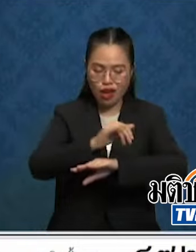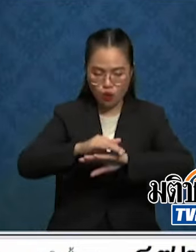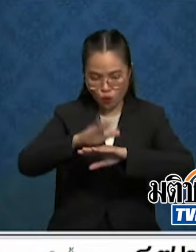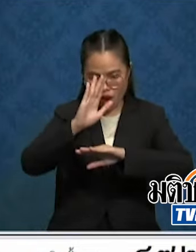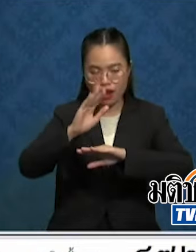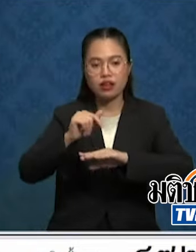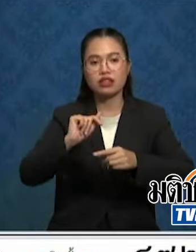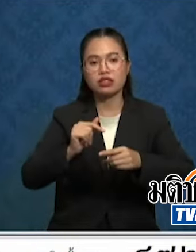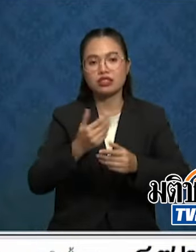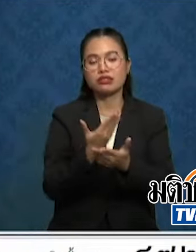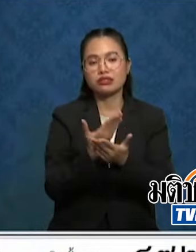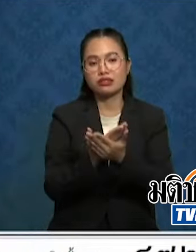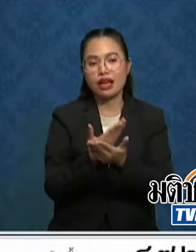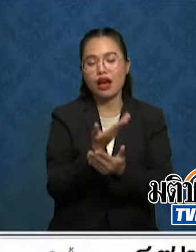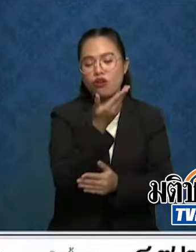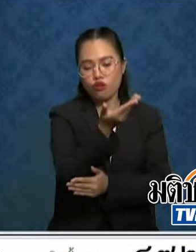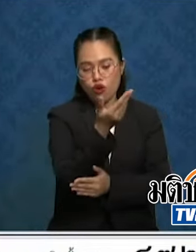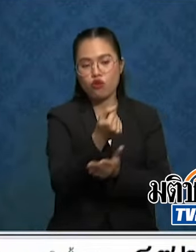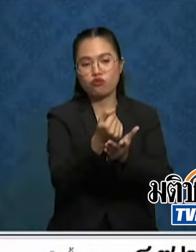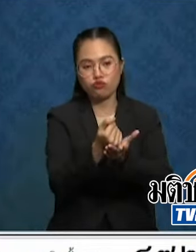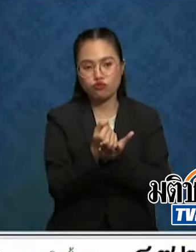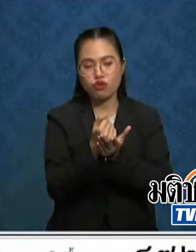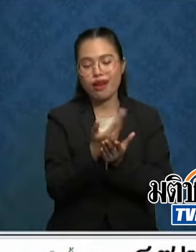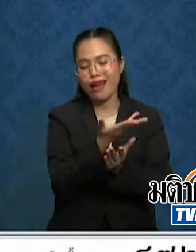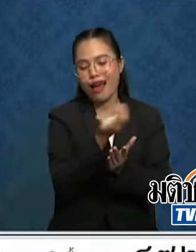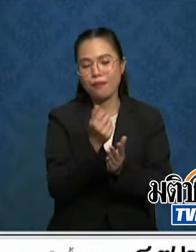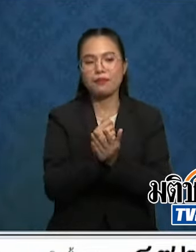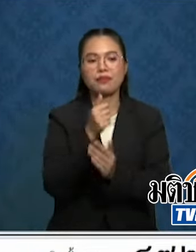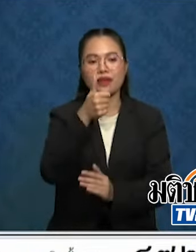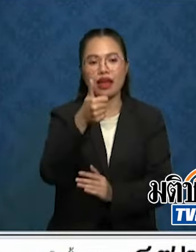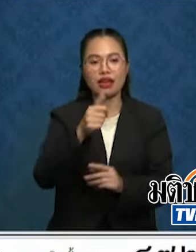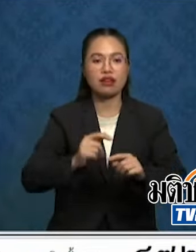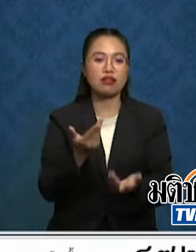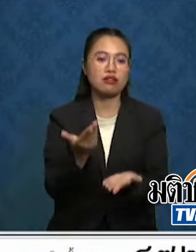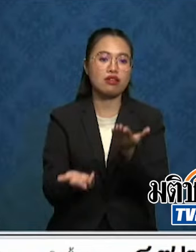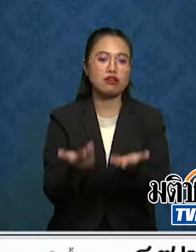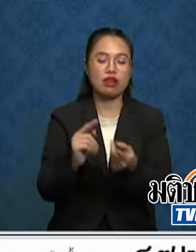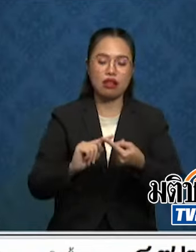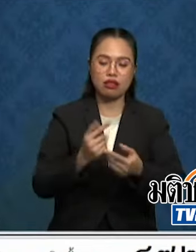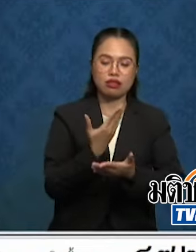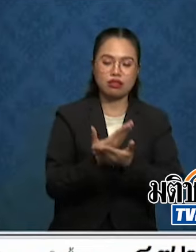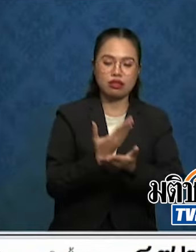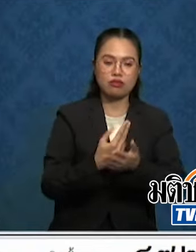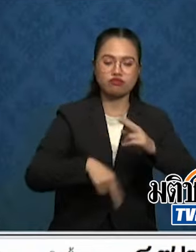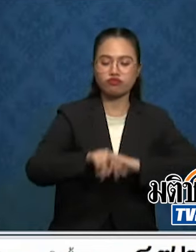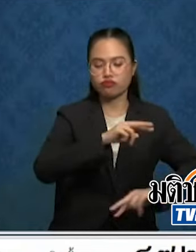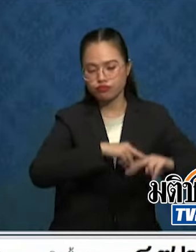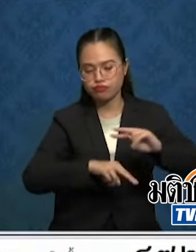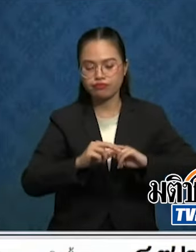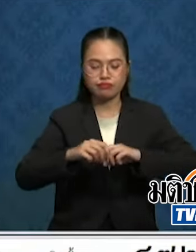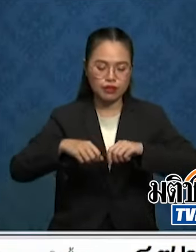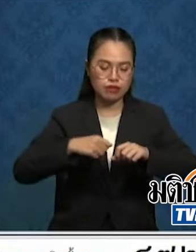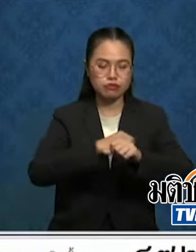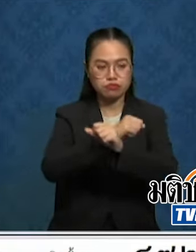านจึงจะสามารถขึ้นทะเบียนเกษตรกรและรับเงินชดเชยได้รวมถึงการชดเชยที่น้อยกว่าค่าความเสียหายที่เกิดขึ้นจริ